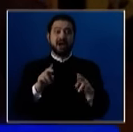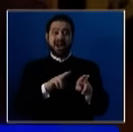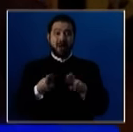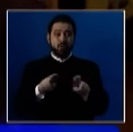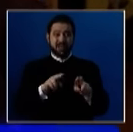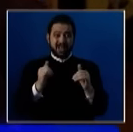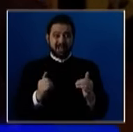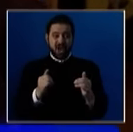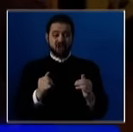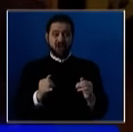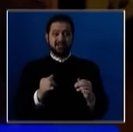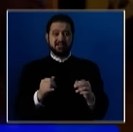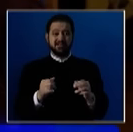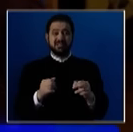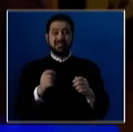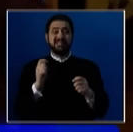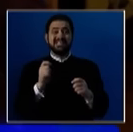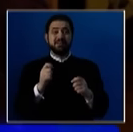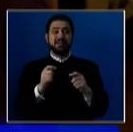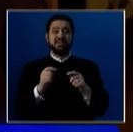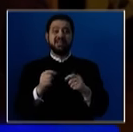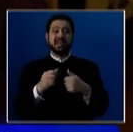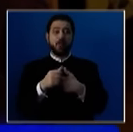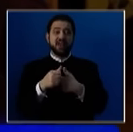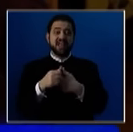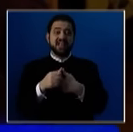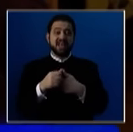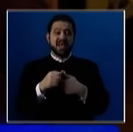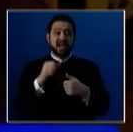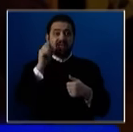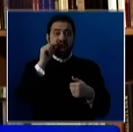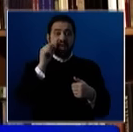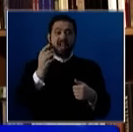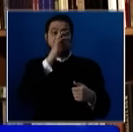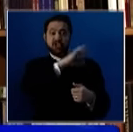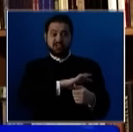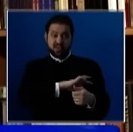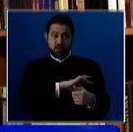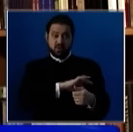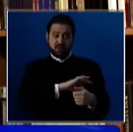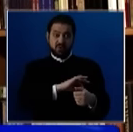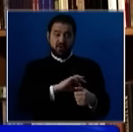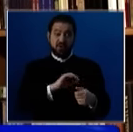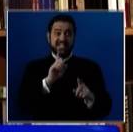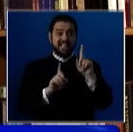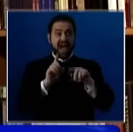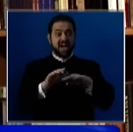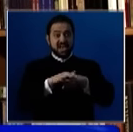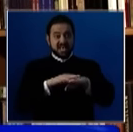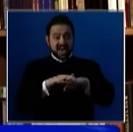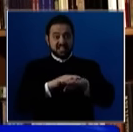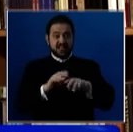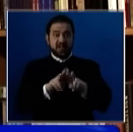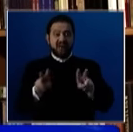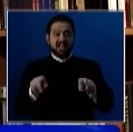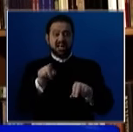relație între tată și fiu poate fi înțeleasă. Dacă ierți pe fratele tău, înseamnă că ai înțeles iubirea